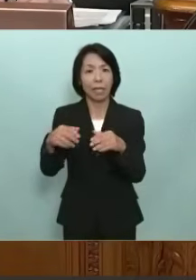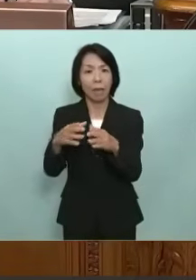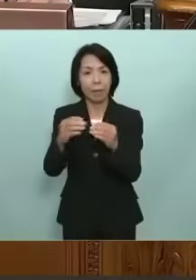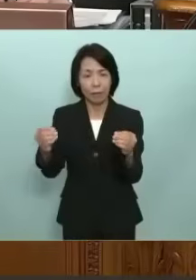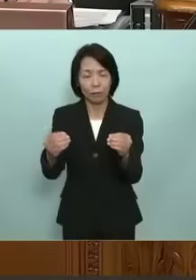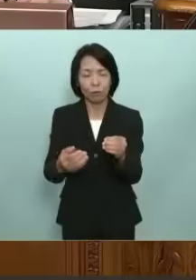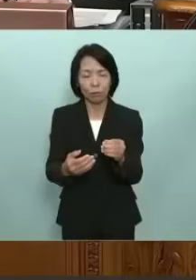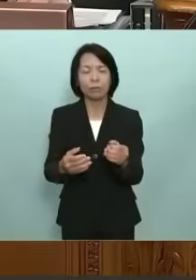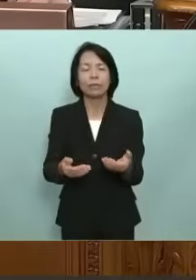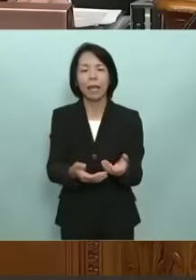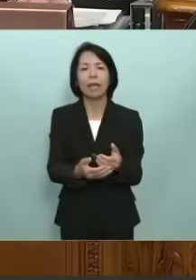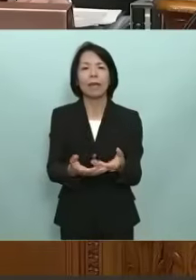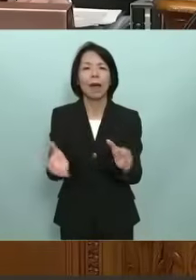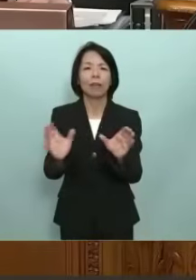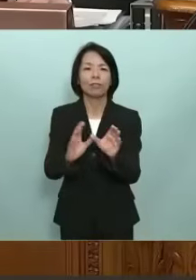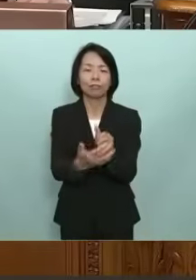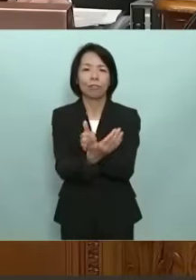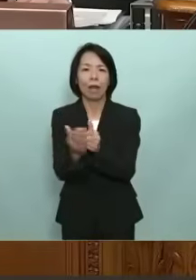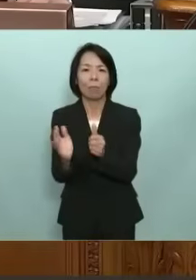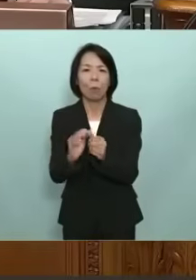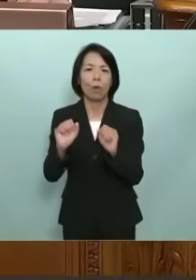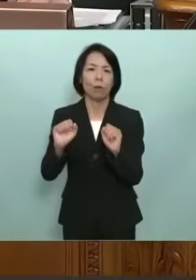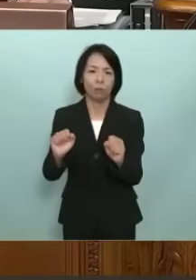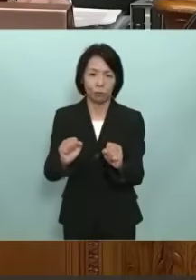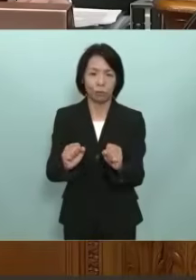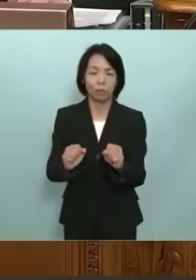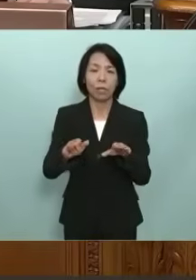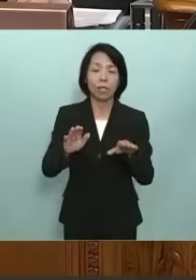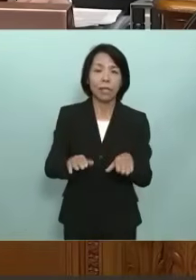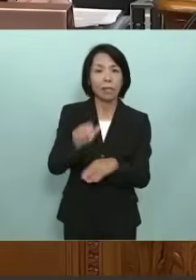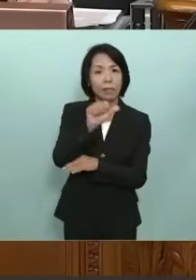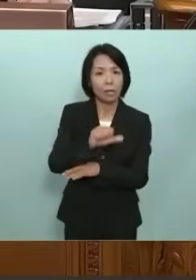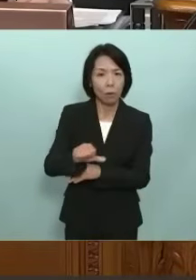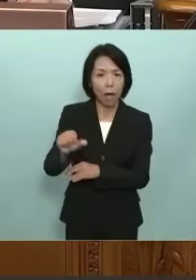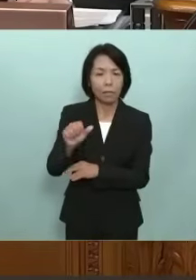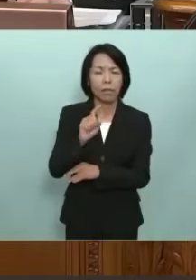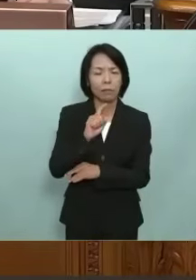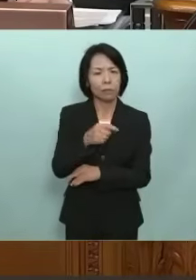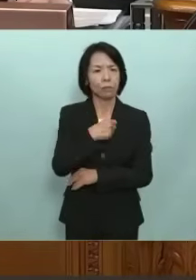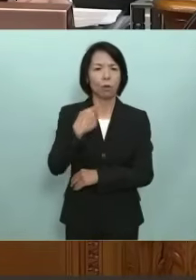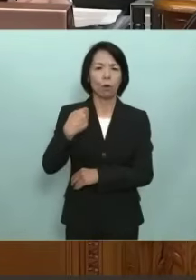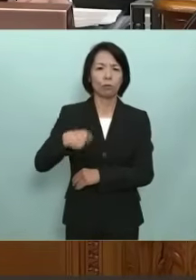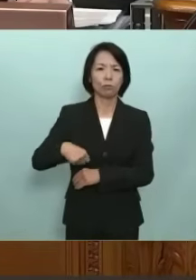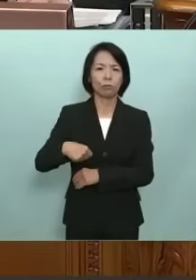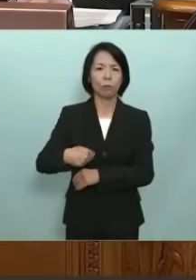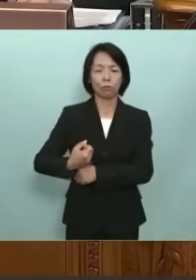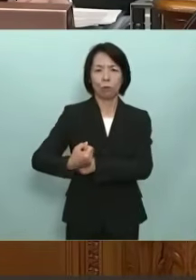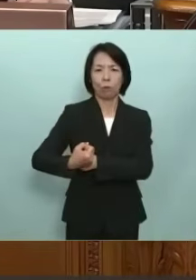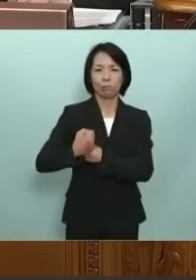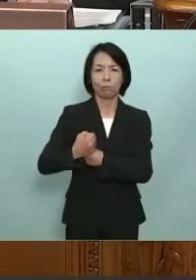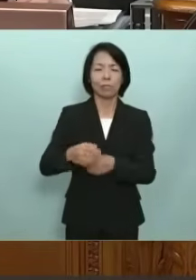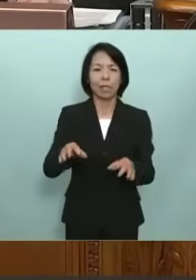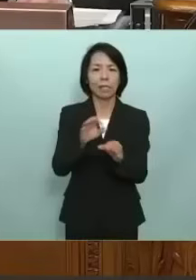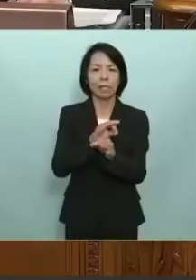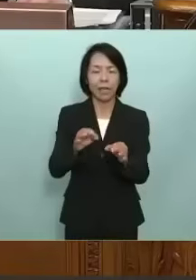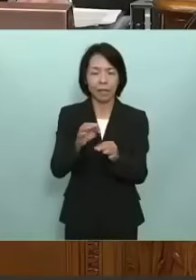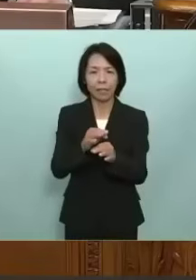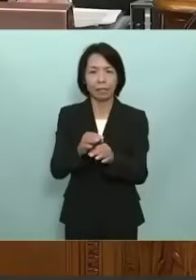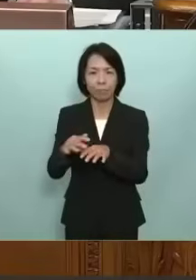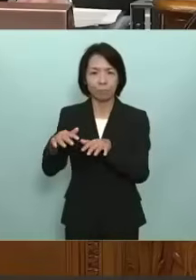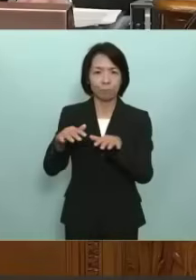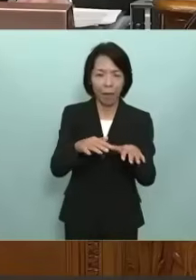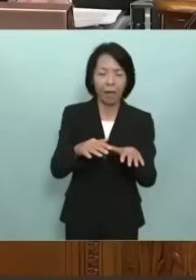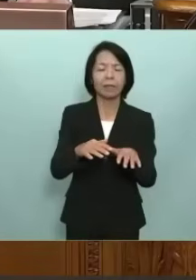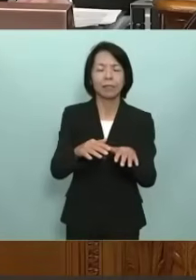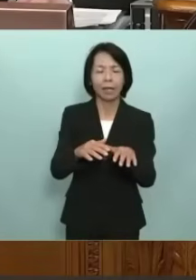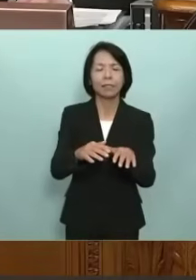防衛を義務化することですが現のについては中国の軍事的経済的な対当に対しての